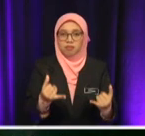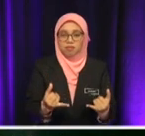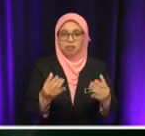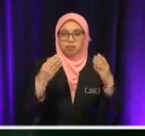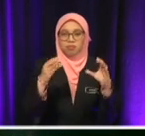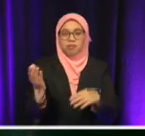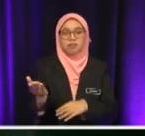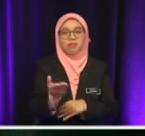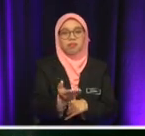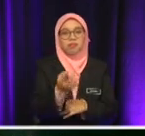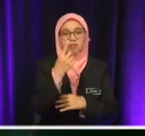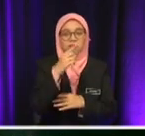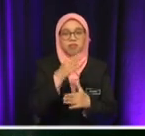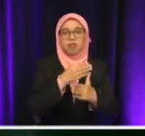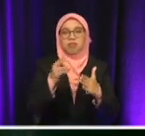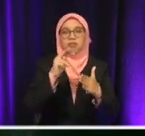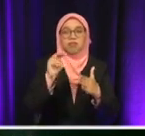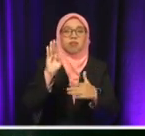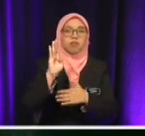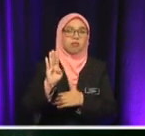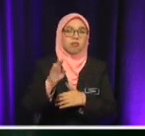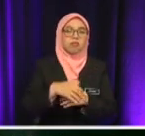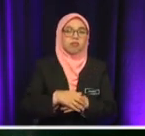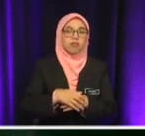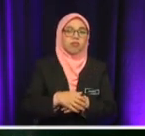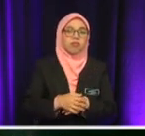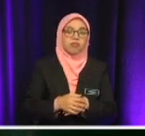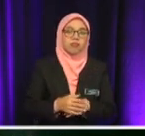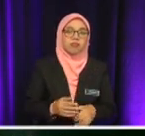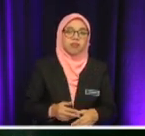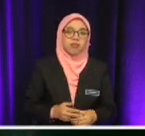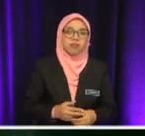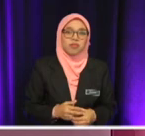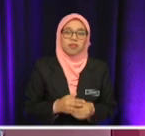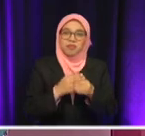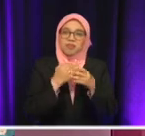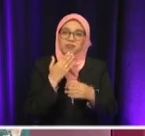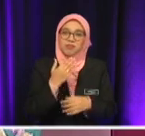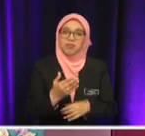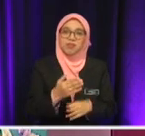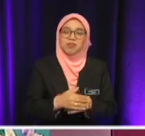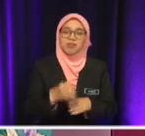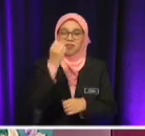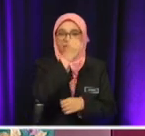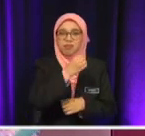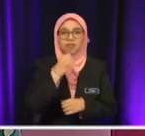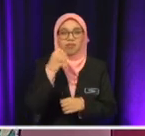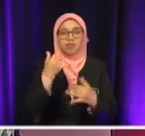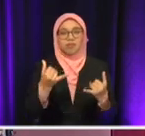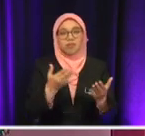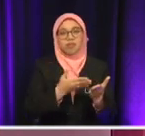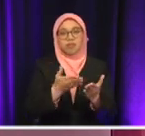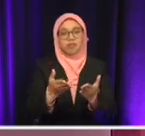dengan bahagian B iaitu memahami dan analisis. Silakan cikgu Ida. Okey, terima kasih Syafika. Okey, kita teruskan lagi dengan dua